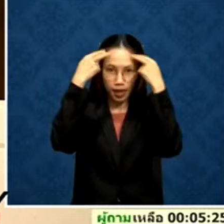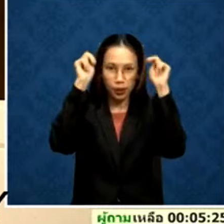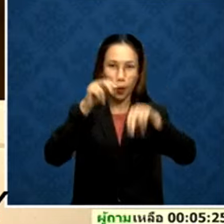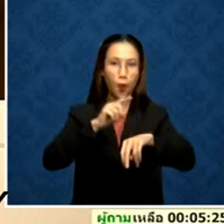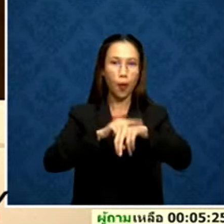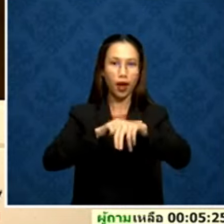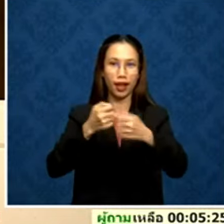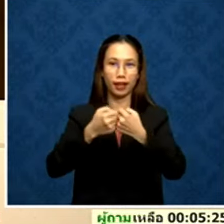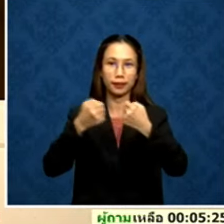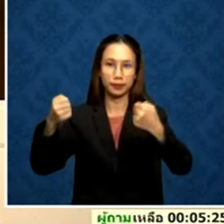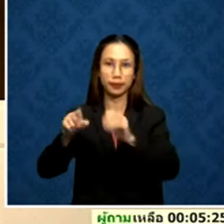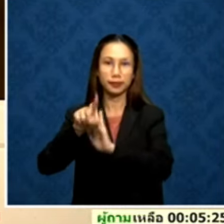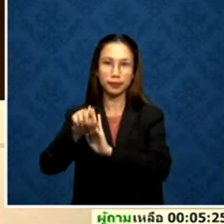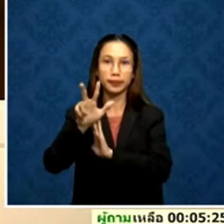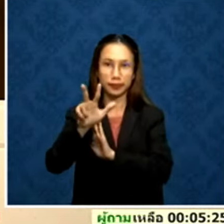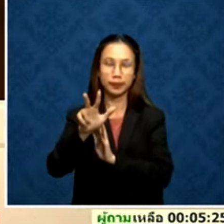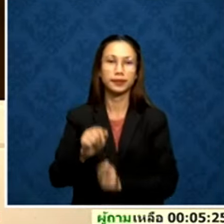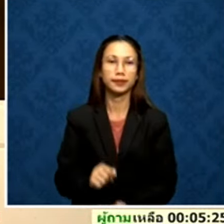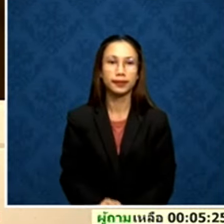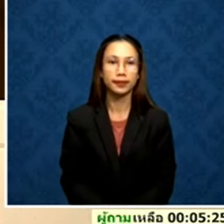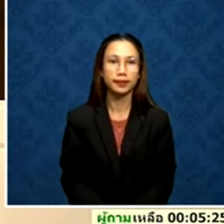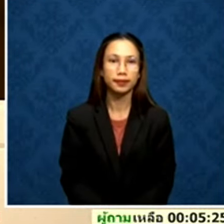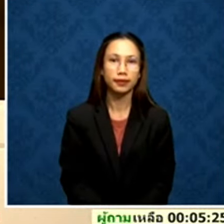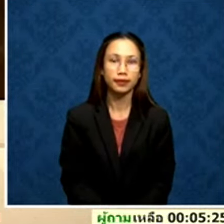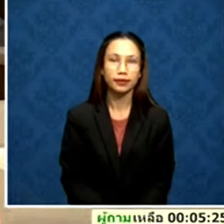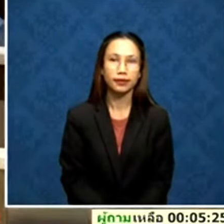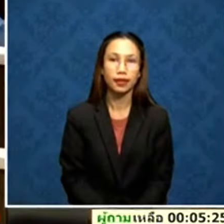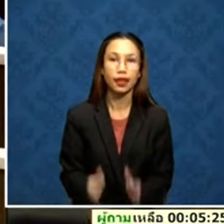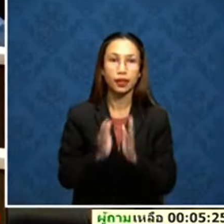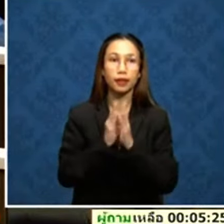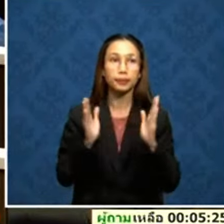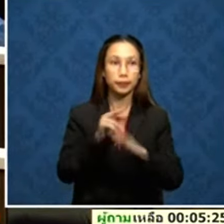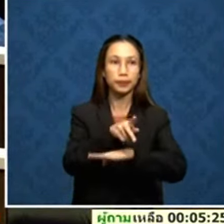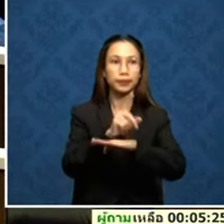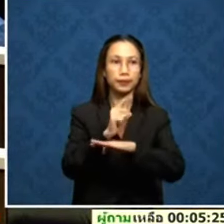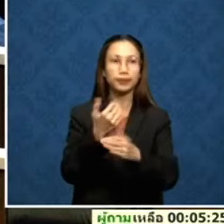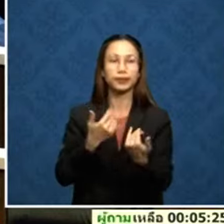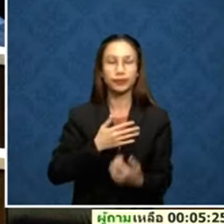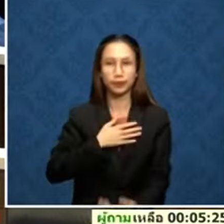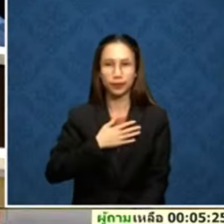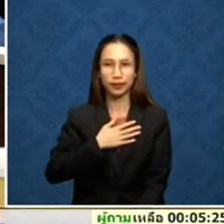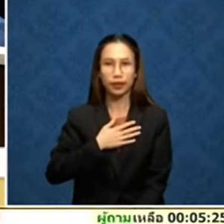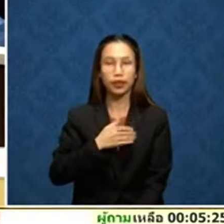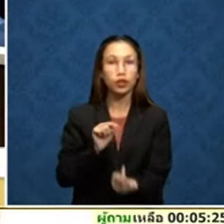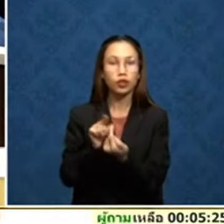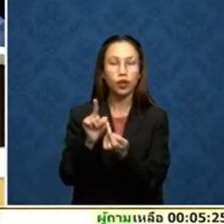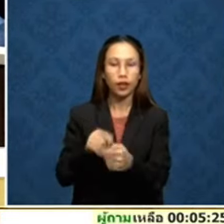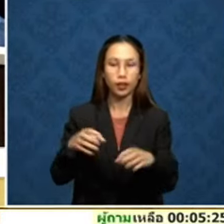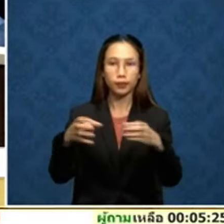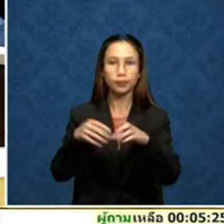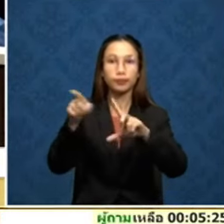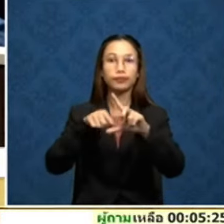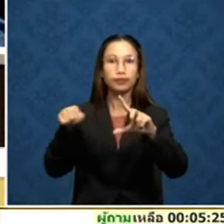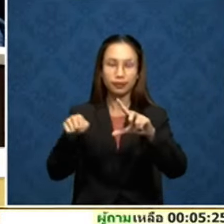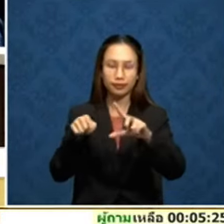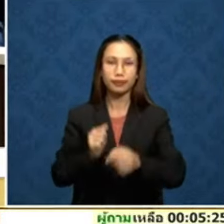มาณ3นาทีครับเชิญครับท่าน ขอบคุณคณะประธานศรีกัญญาตันสกุลผู้แทนราษฎรแบบบัญชีรายชื่อพรรคก้าวไกลค่ะ